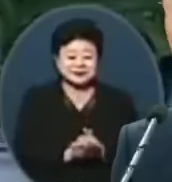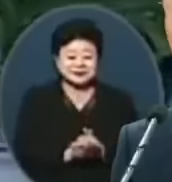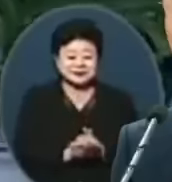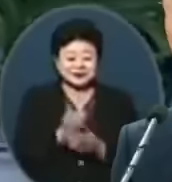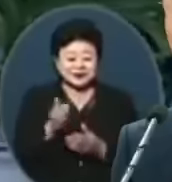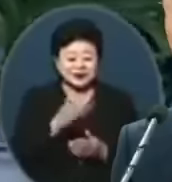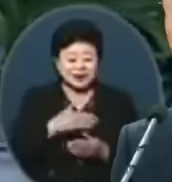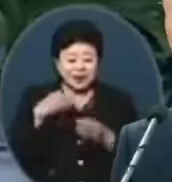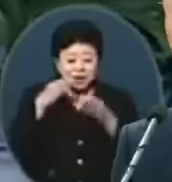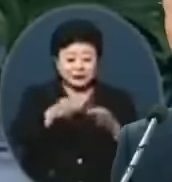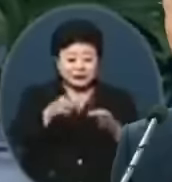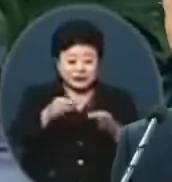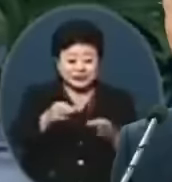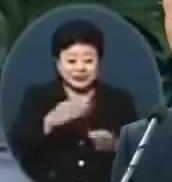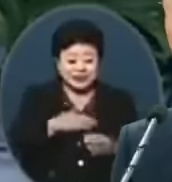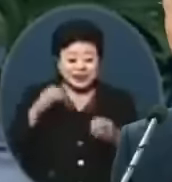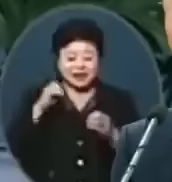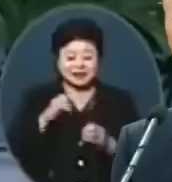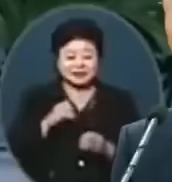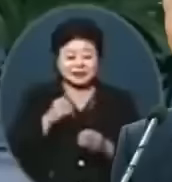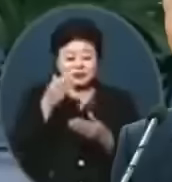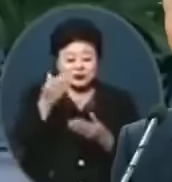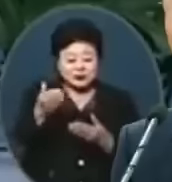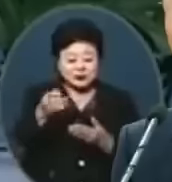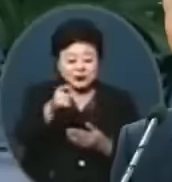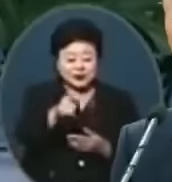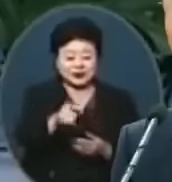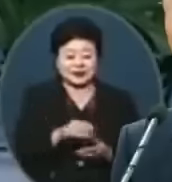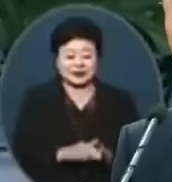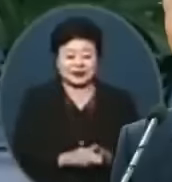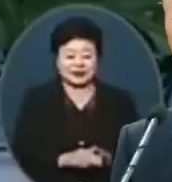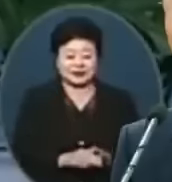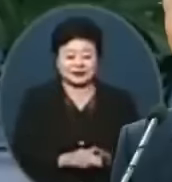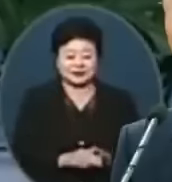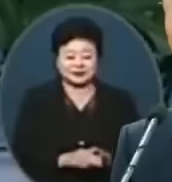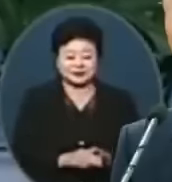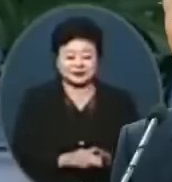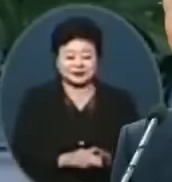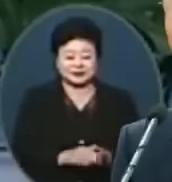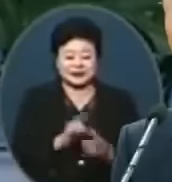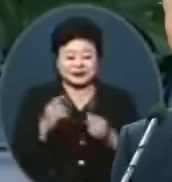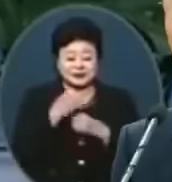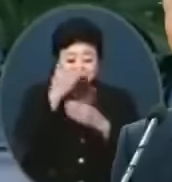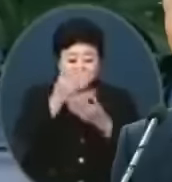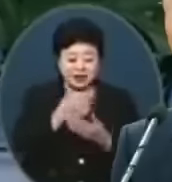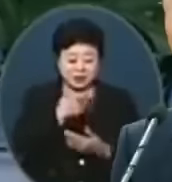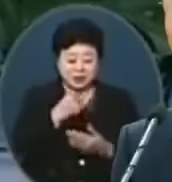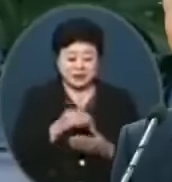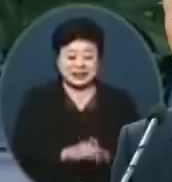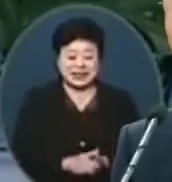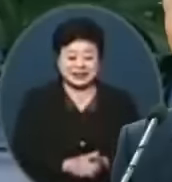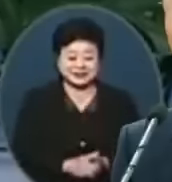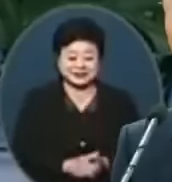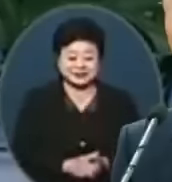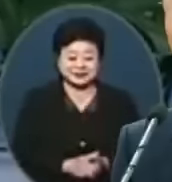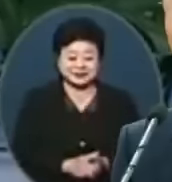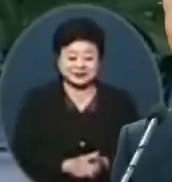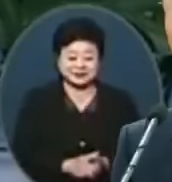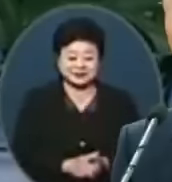너는 내게 부르시지라. 내가 응답하겠고 하는 제목으로 말씀을 나누겠는데,